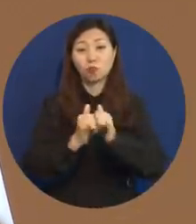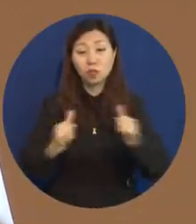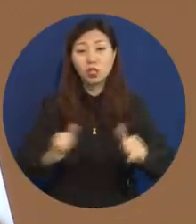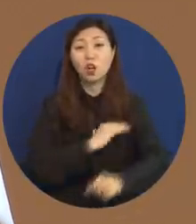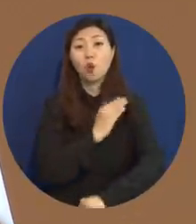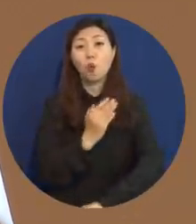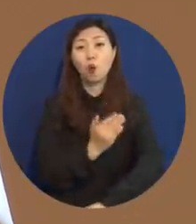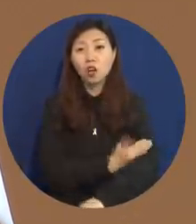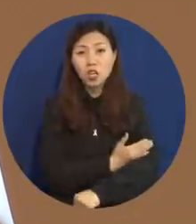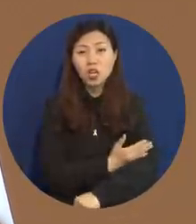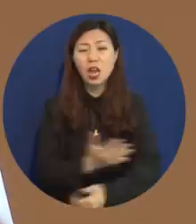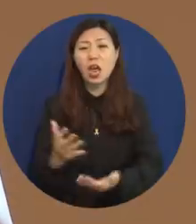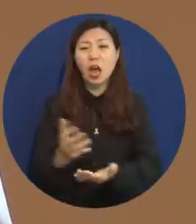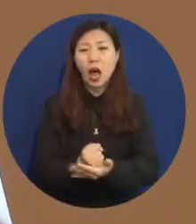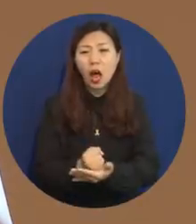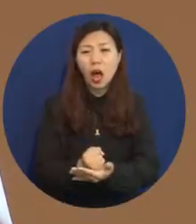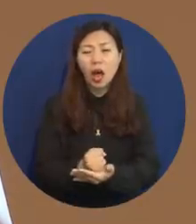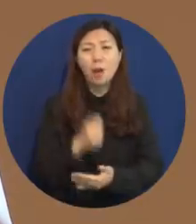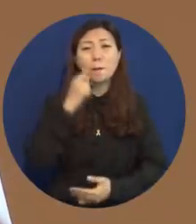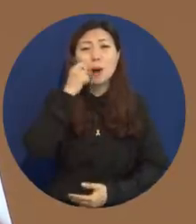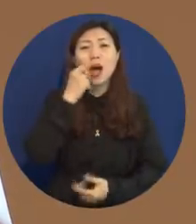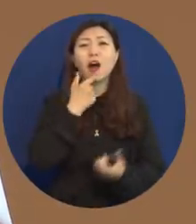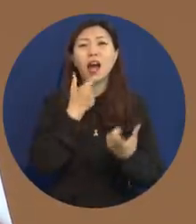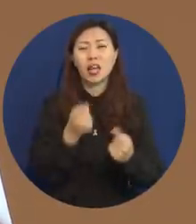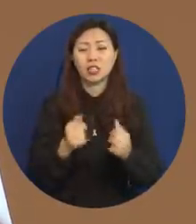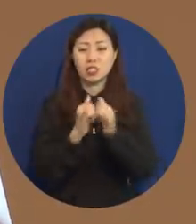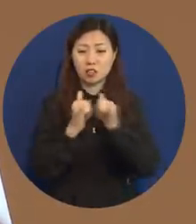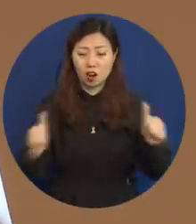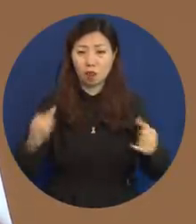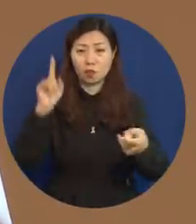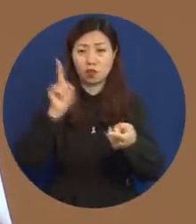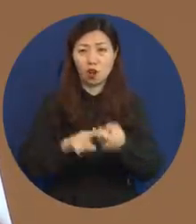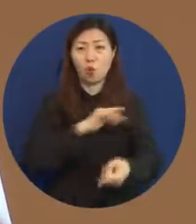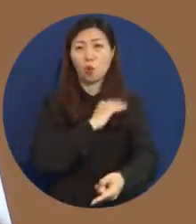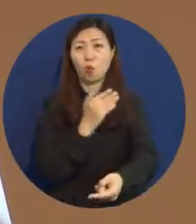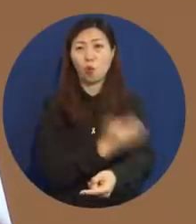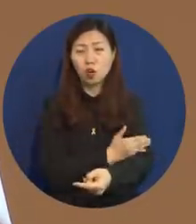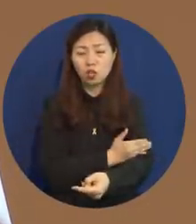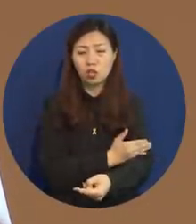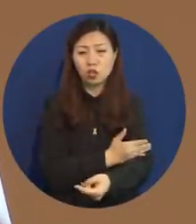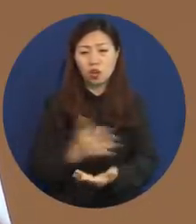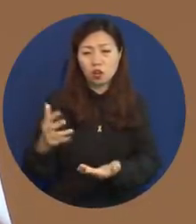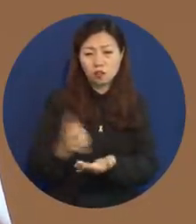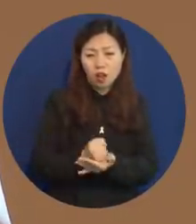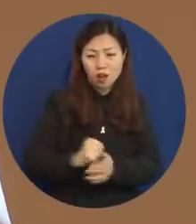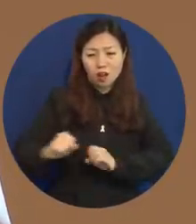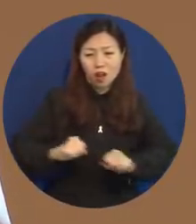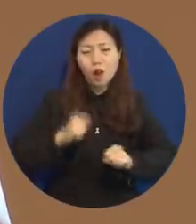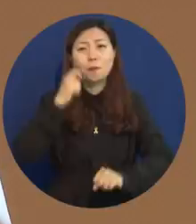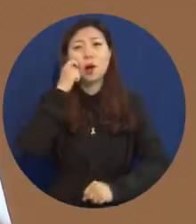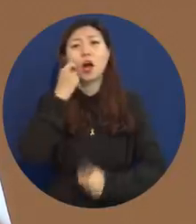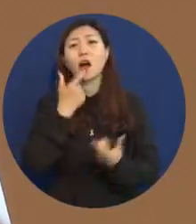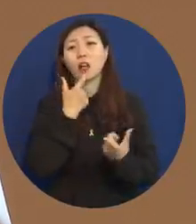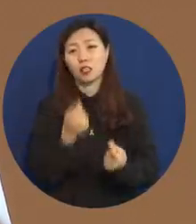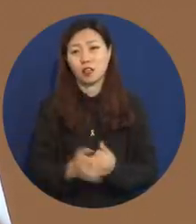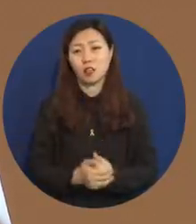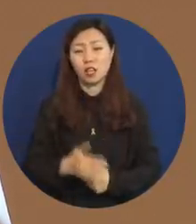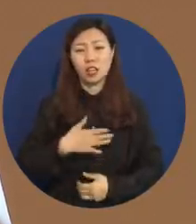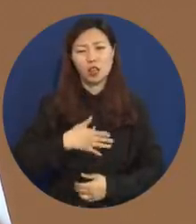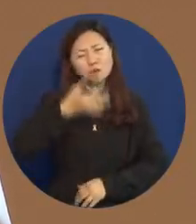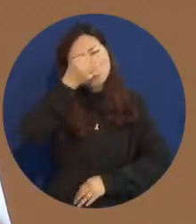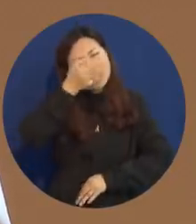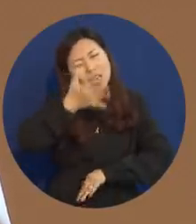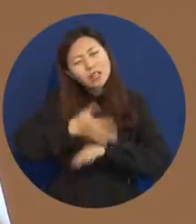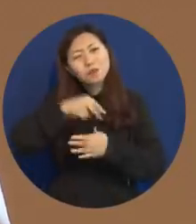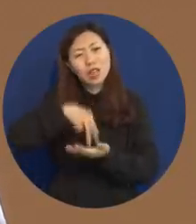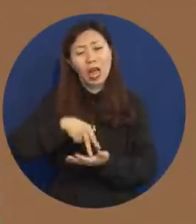권리를 향유 잘 못하듯이 인간으로서의 권리를 지금 향유를 잘 못하고 있습니다. 나는 조금 미안해요. 나만